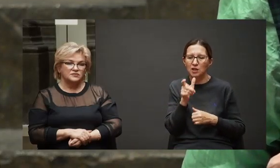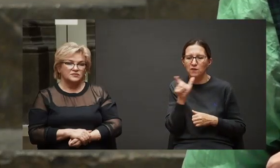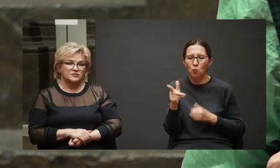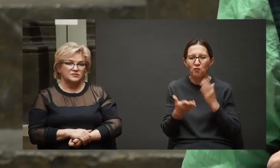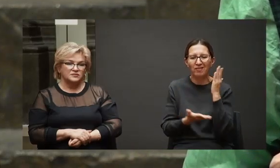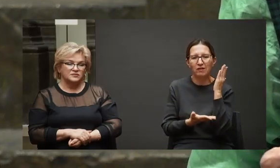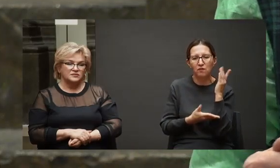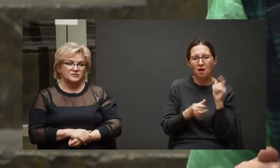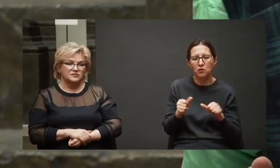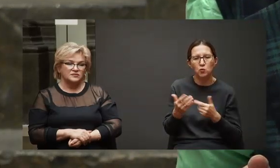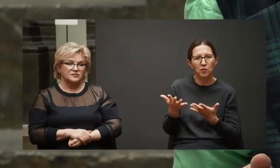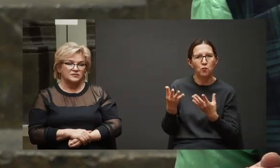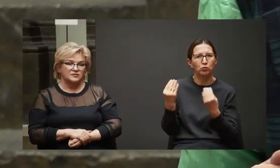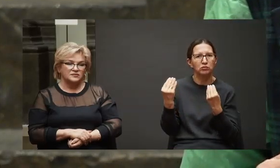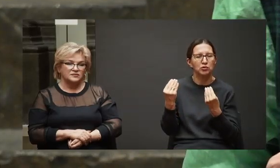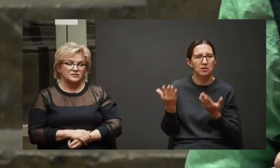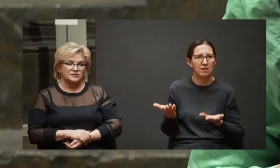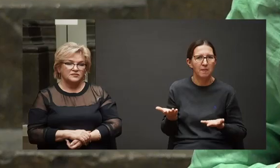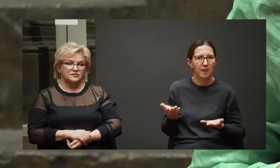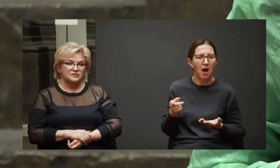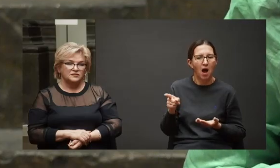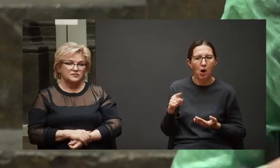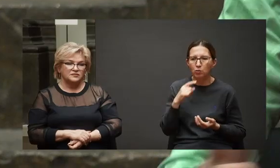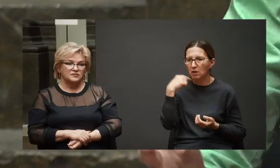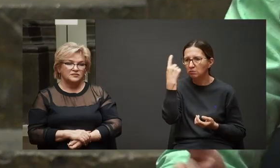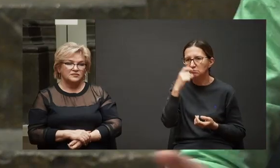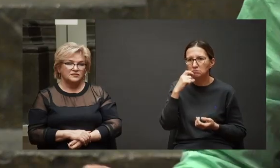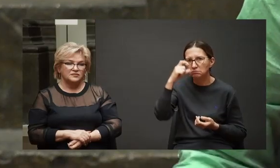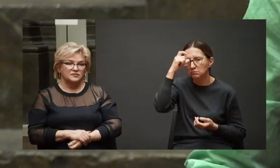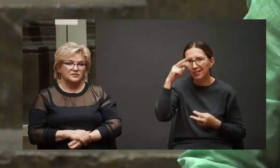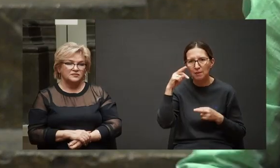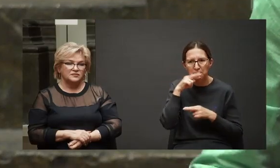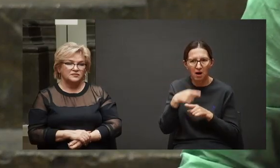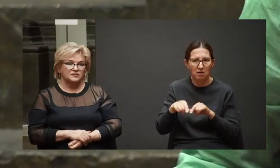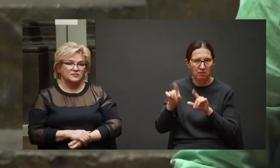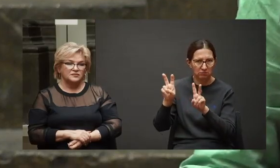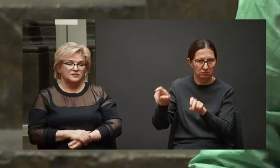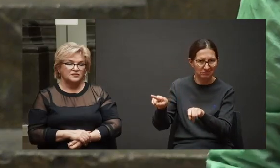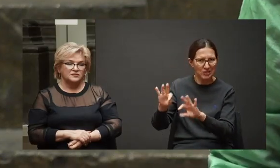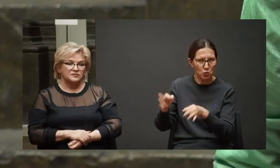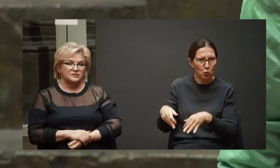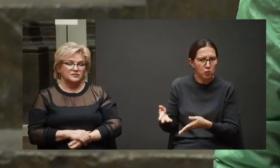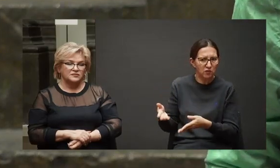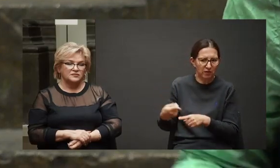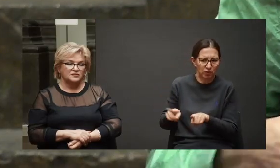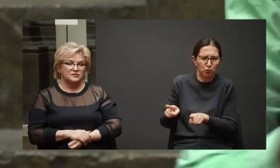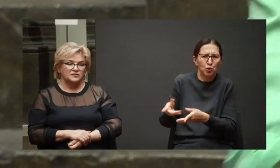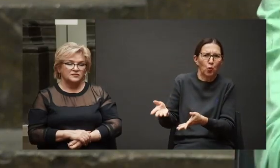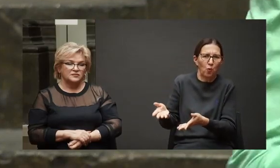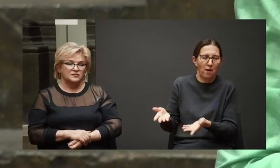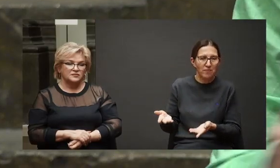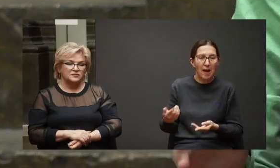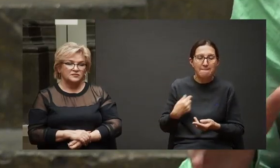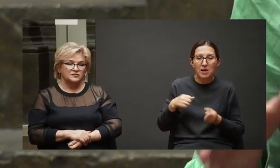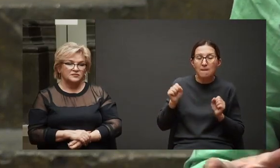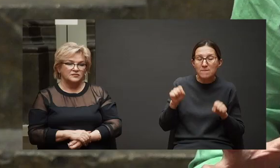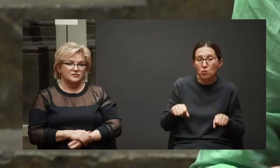деревянная скульптура. А нет, у них черты лица неправильные. Разве это искусство, разве это произведение, это вообще что? Да? То есть вот мы